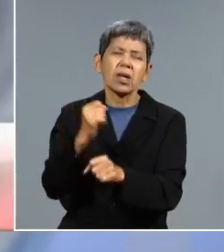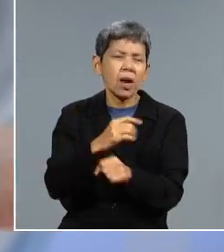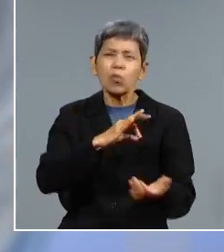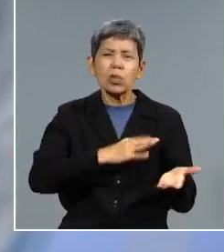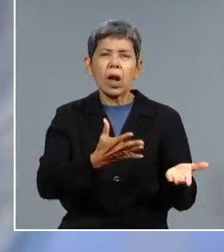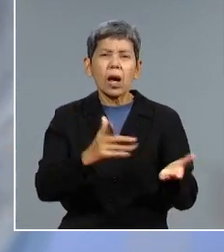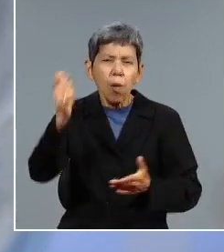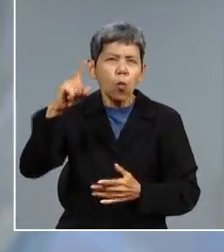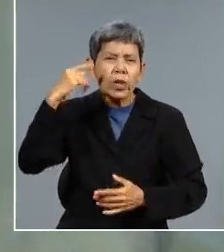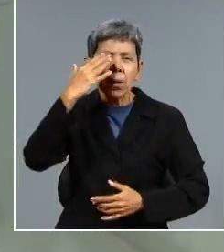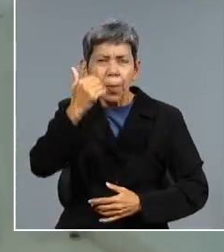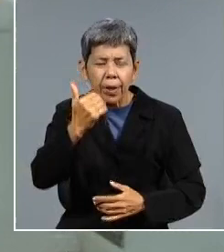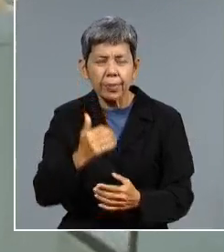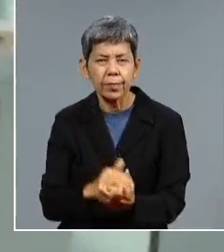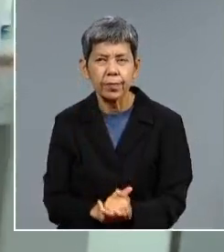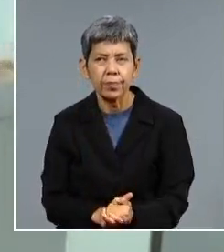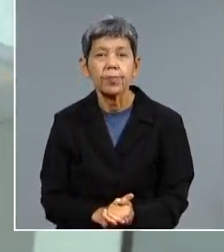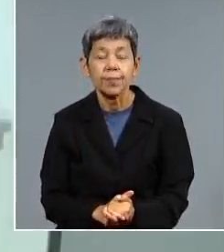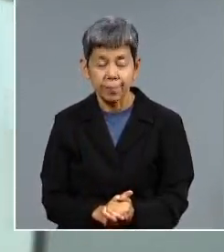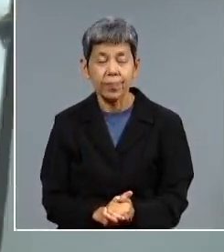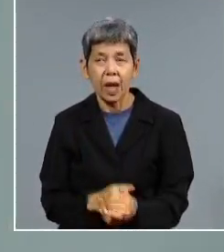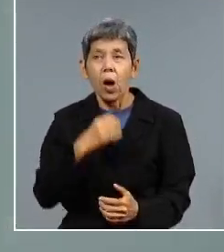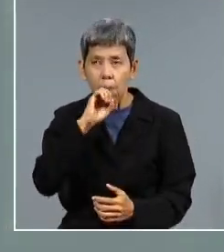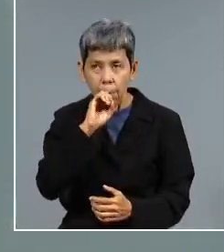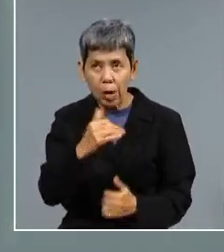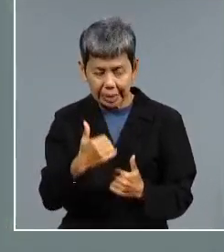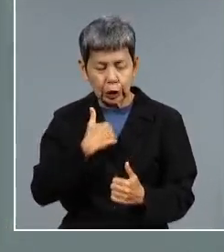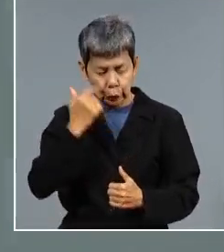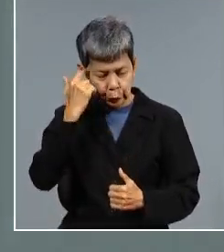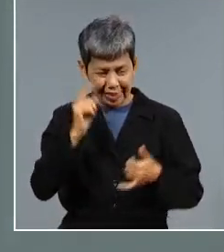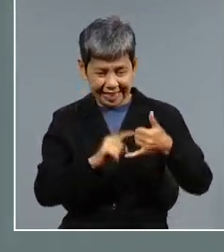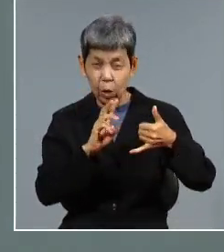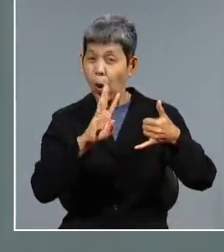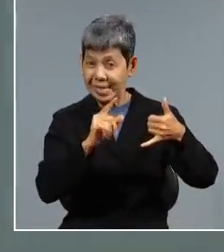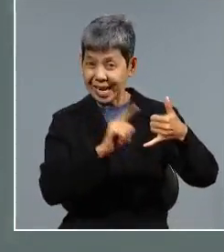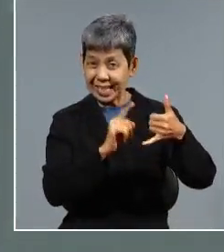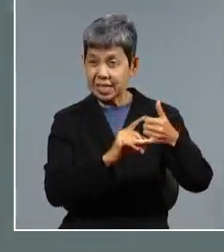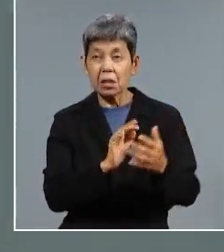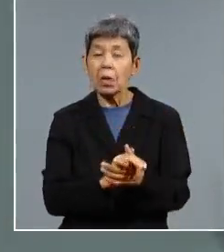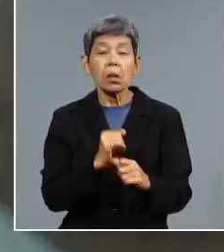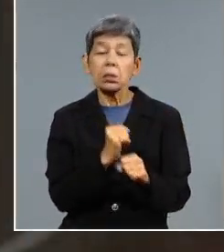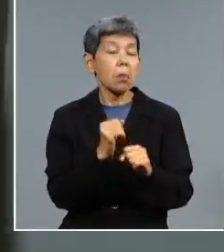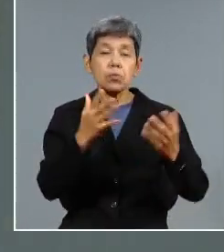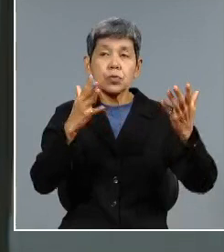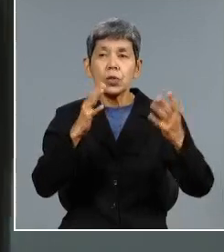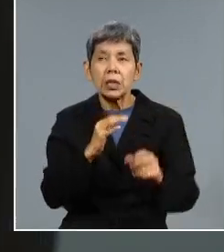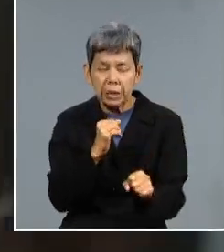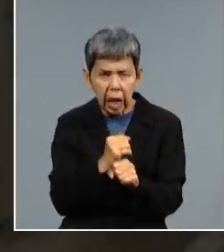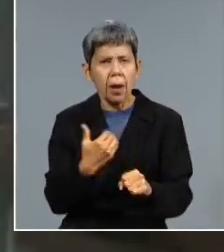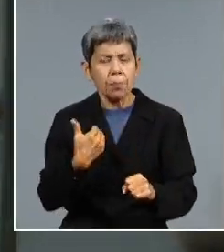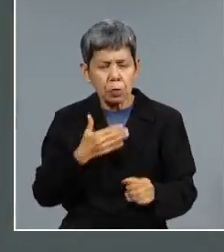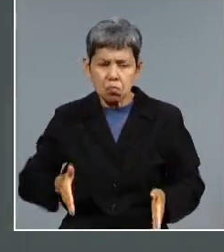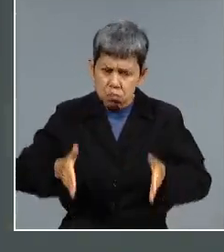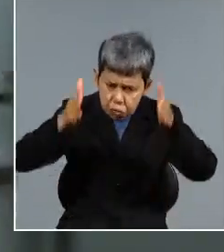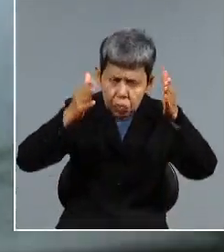อะไรความคันนี้นะยังบอกด้วยว่าเท่าที่รู้ตัวในวันชาติเองก็ไม่ได้มีธุรกิจอะไรนะครับแต่ดันมีทั้ง